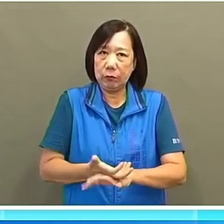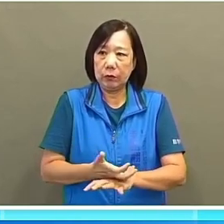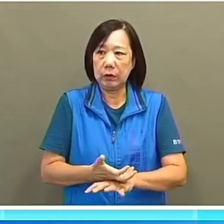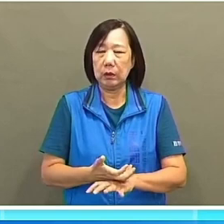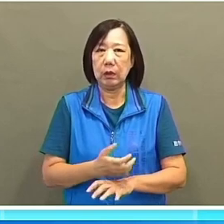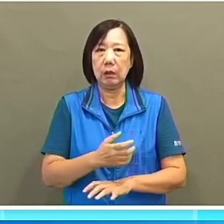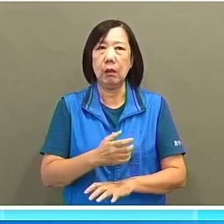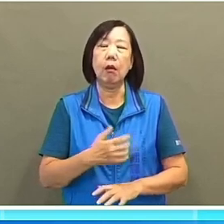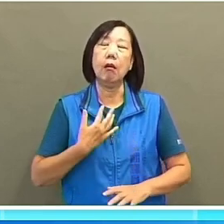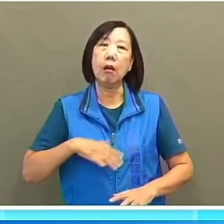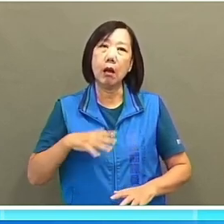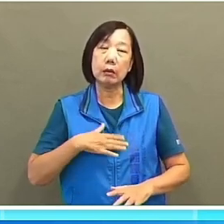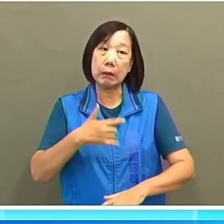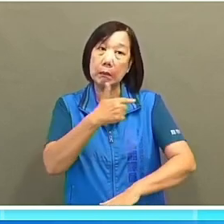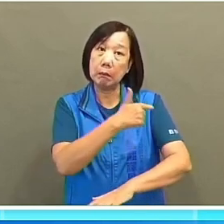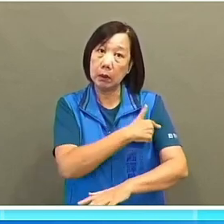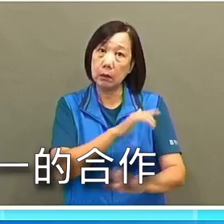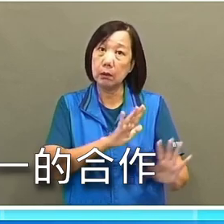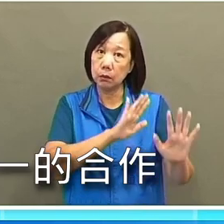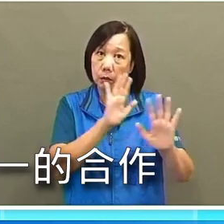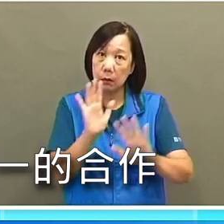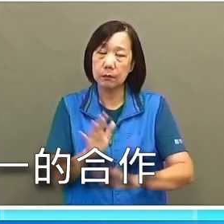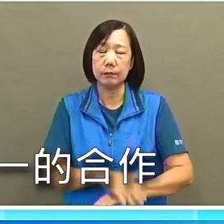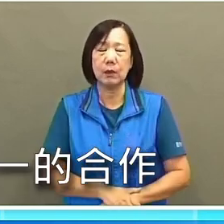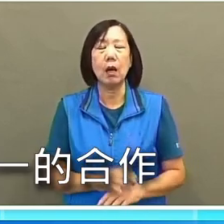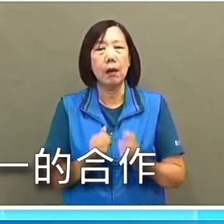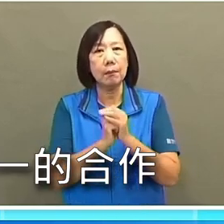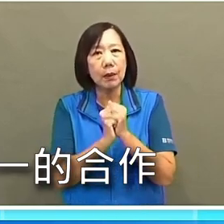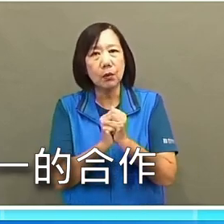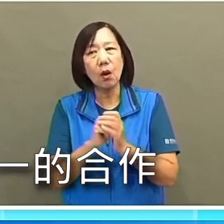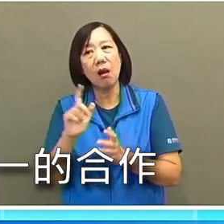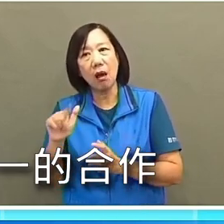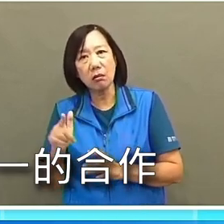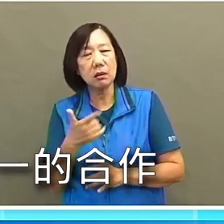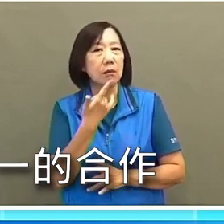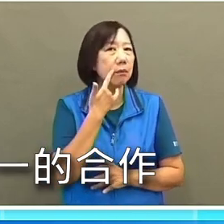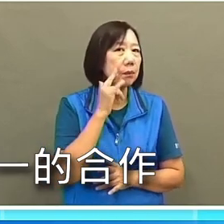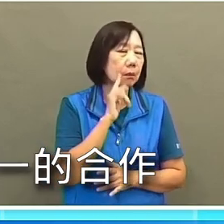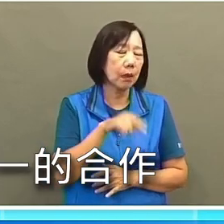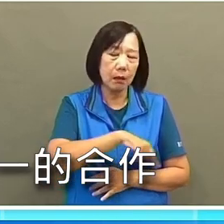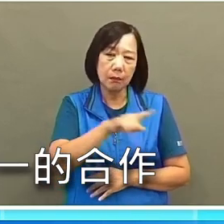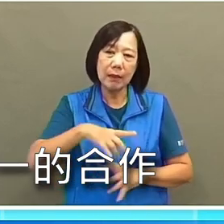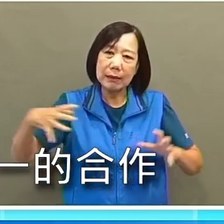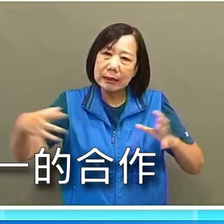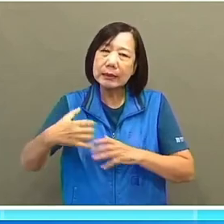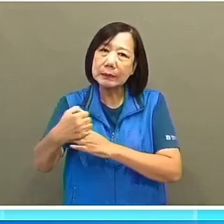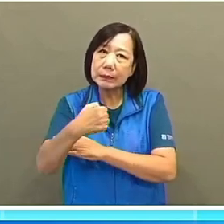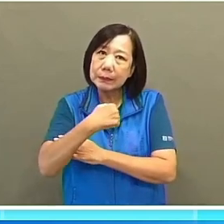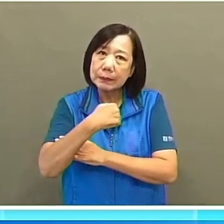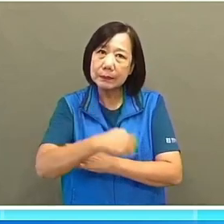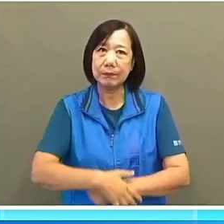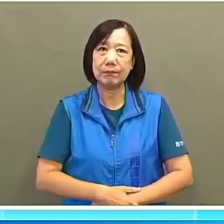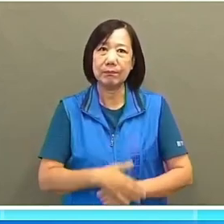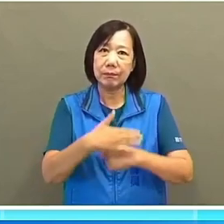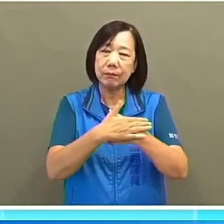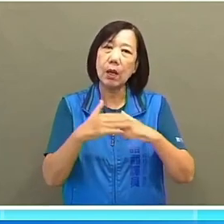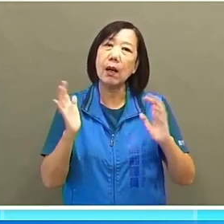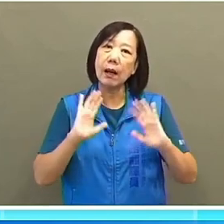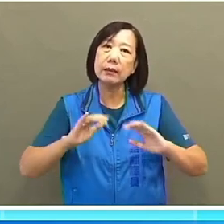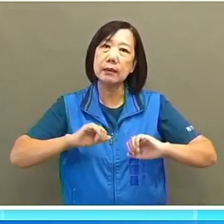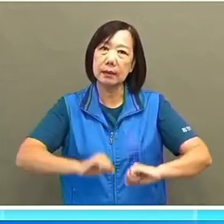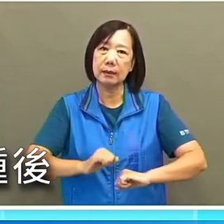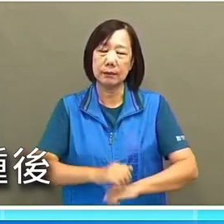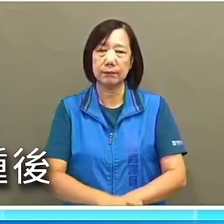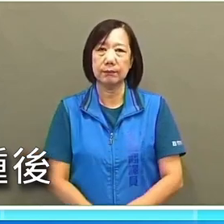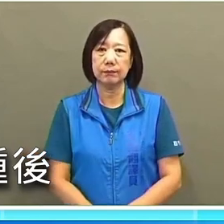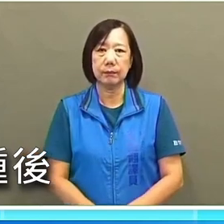解接种以后的情形，所以拜托老师跟家长们，大家一起通力的合作，保护孩子们的健康。